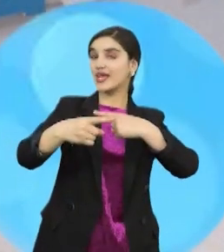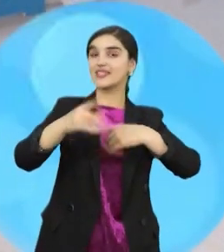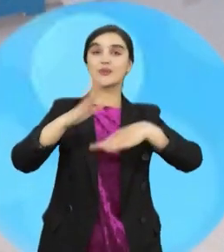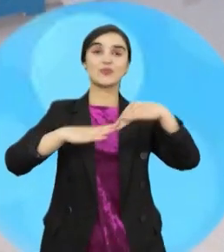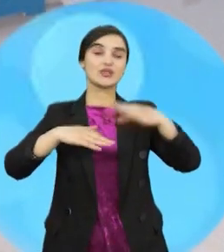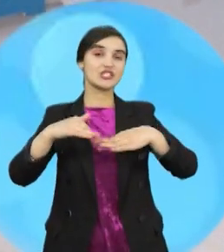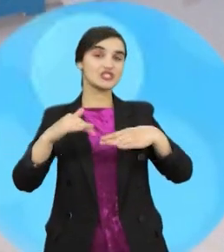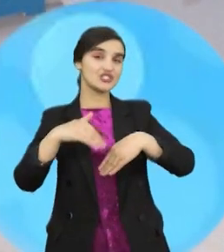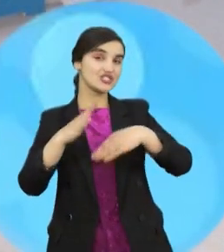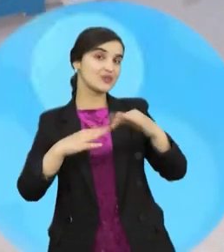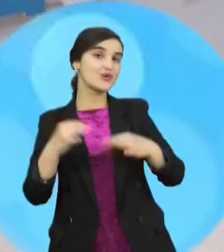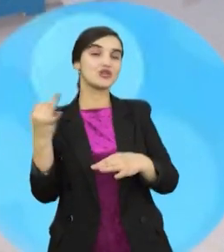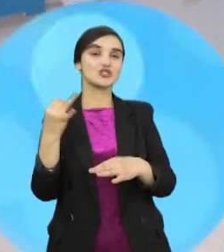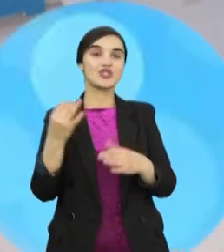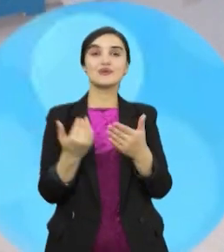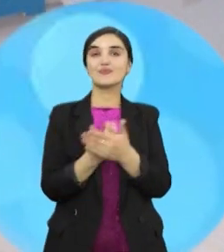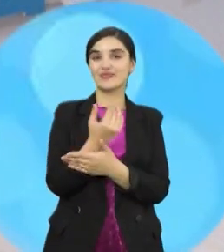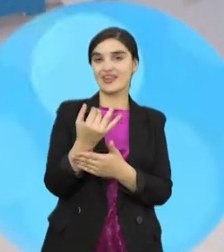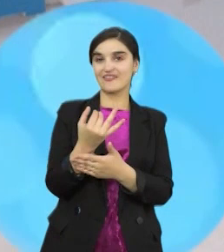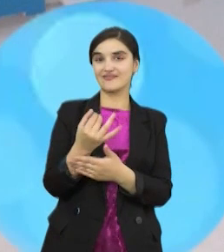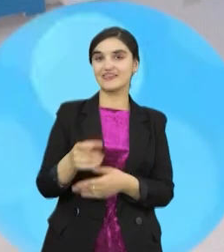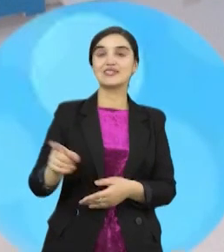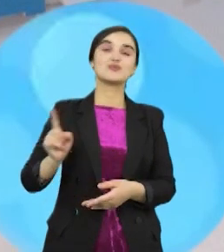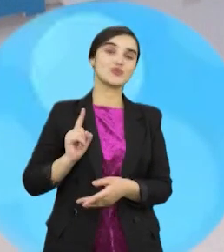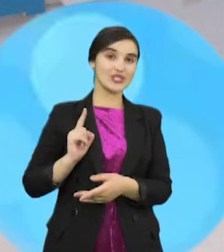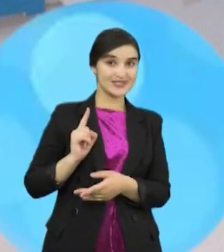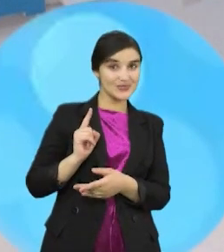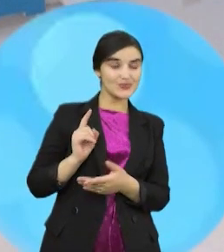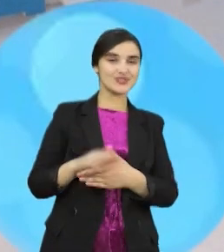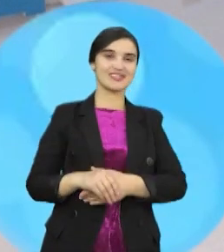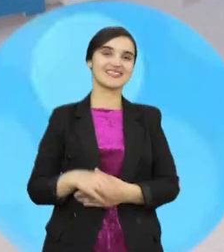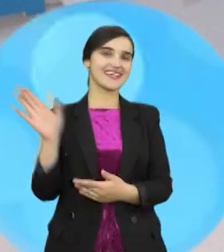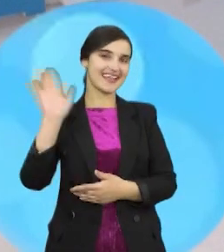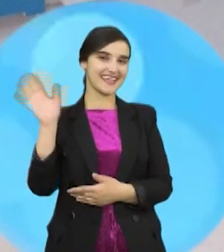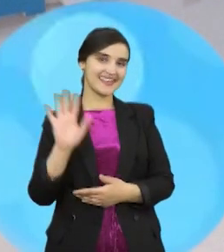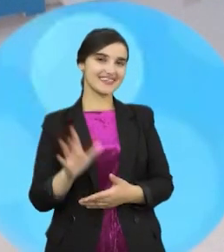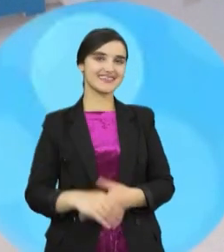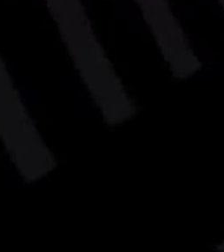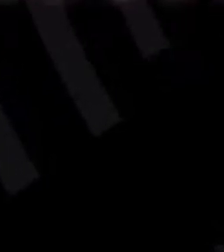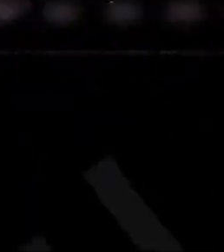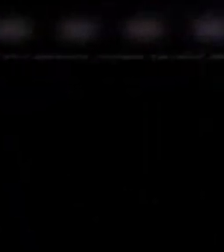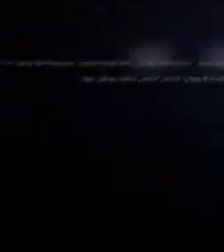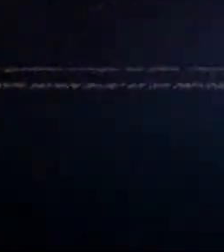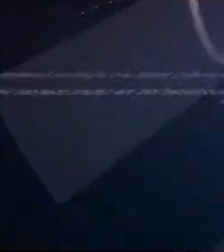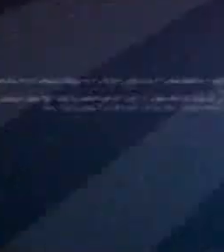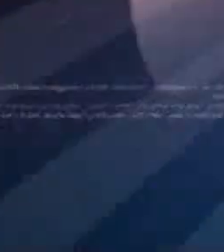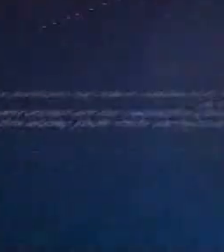با تجربه های جالب، نو و شوق‌آور منتظر باشید. خیر!